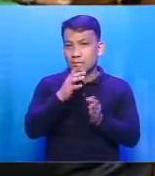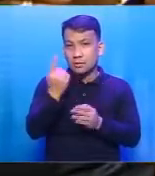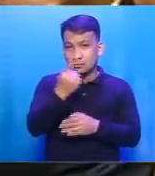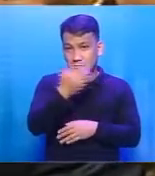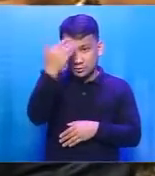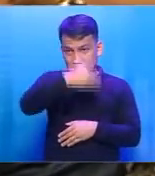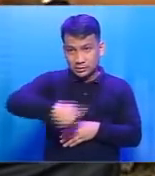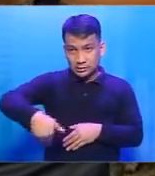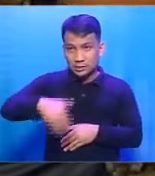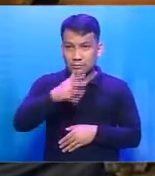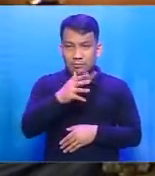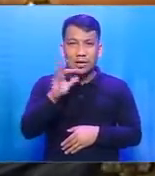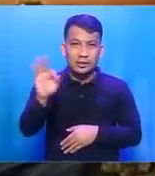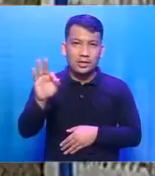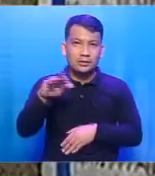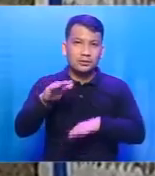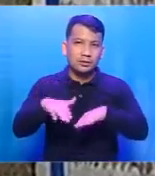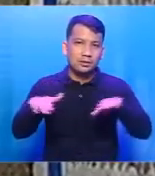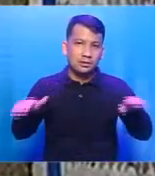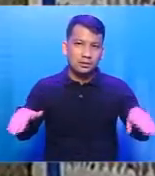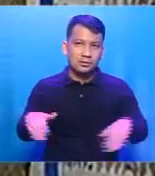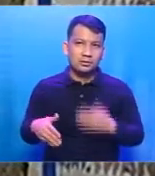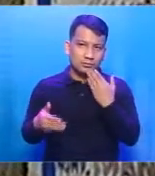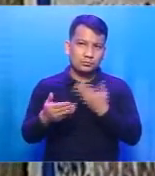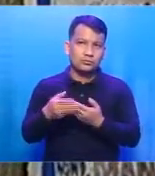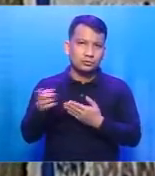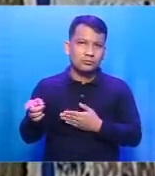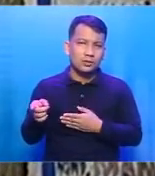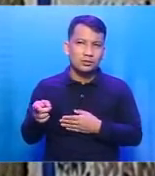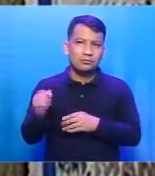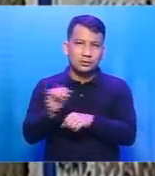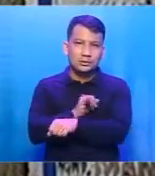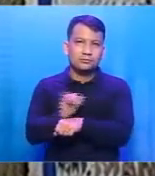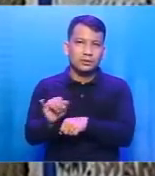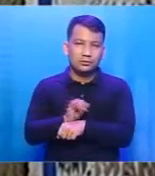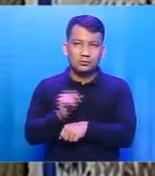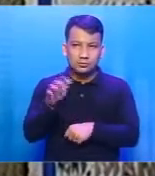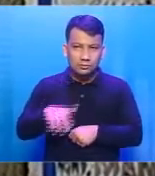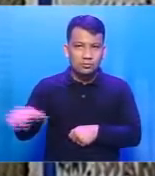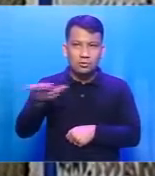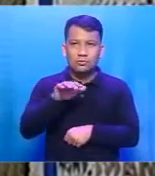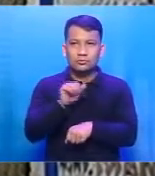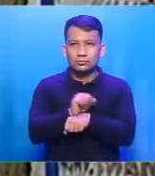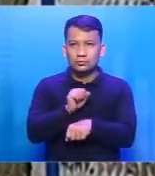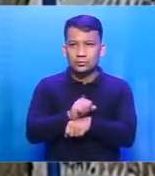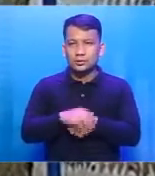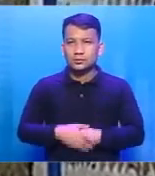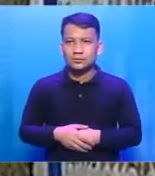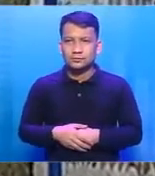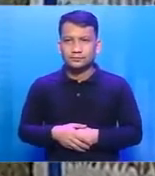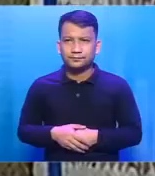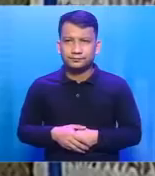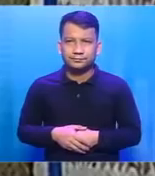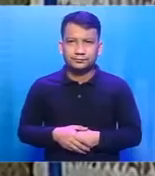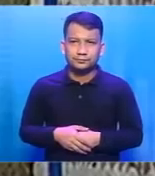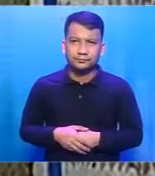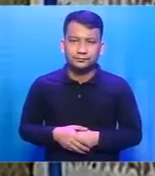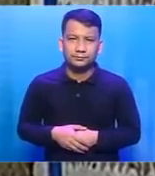mag-isang itinataguyod ang siyam na anak. Mabait naman po siya, sir. Masipag. Sa lahat ng trabaho, sir, masipag. Tagilang ina nga